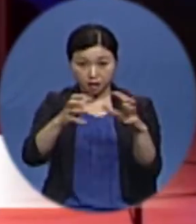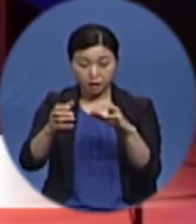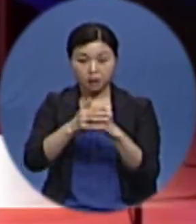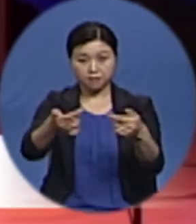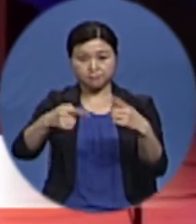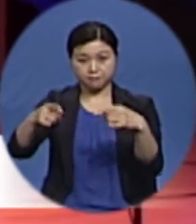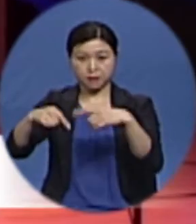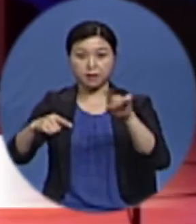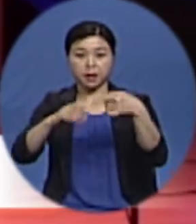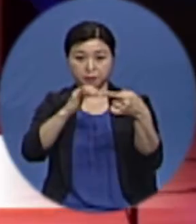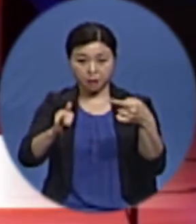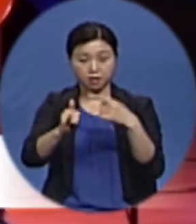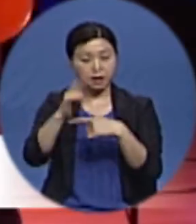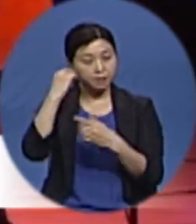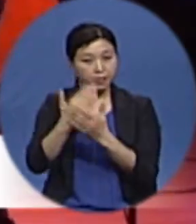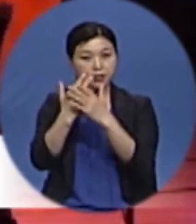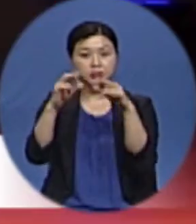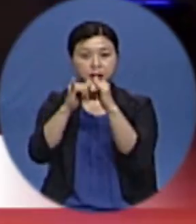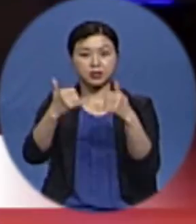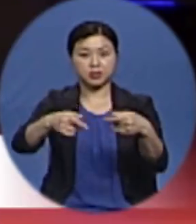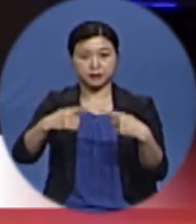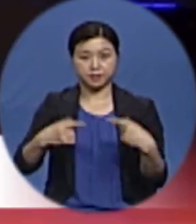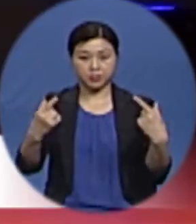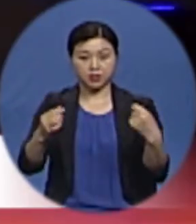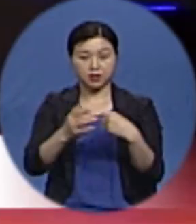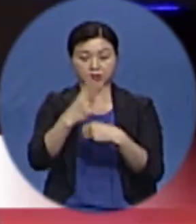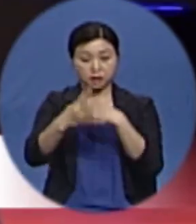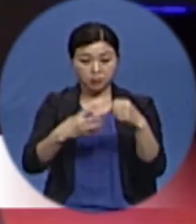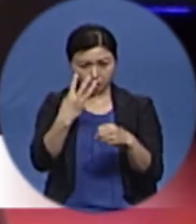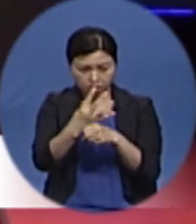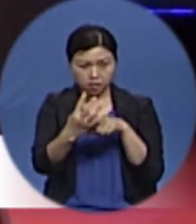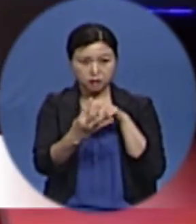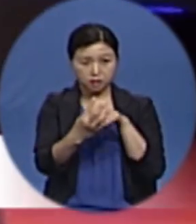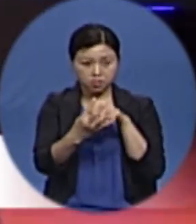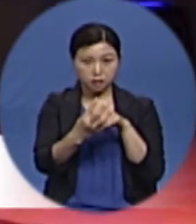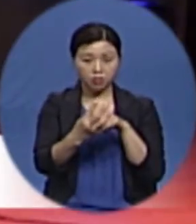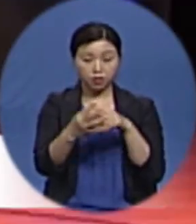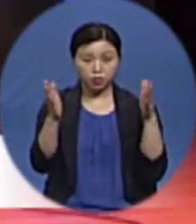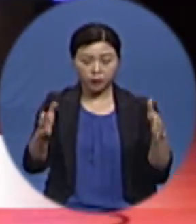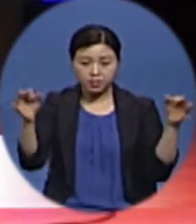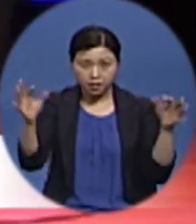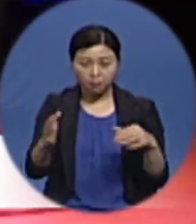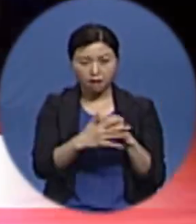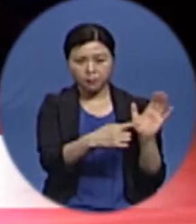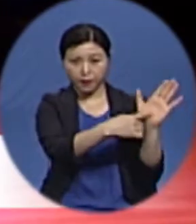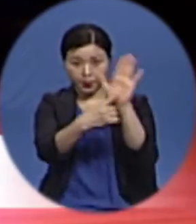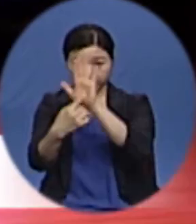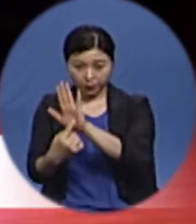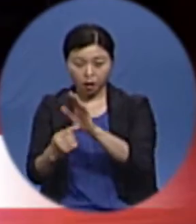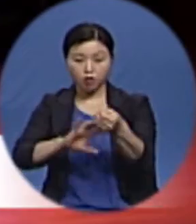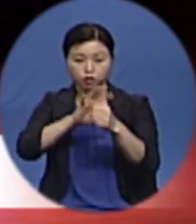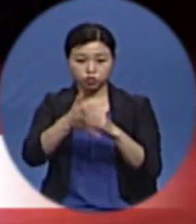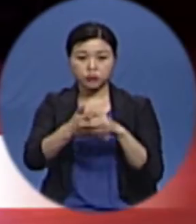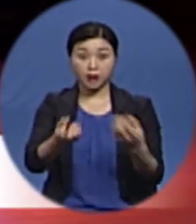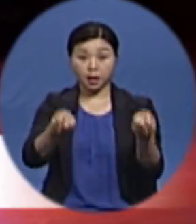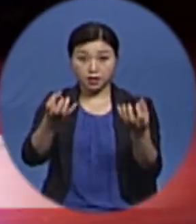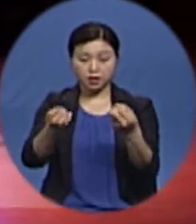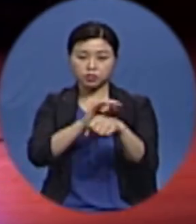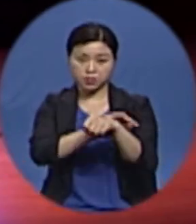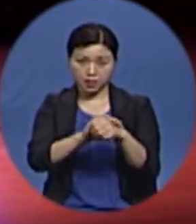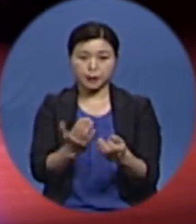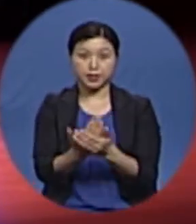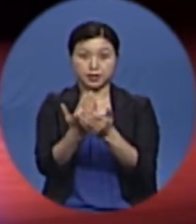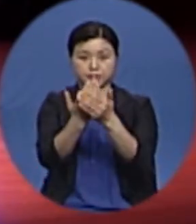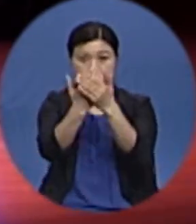100여 명의 발달장애 아티스트들이 참가해 4년 만에 빠르게 인지도를 넓혀 명실상부한 국제 발달장애인